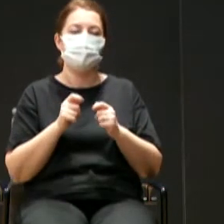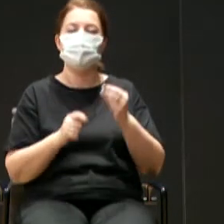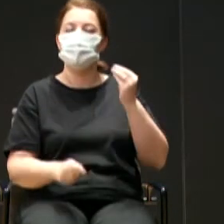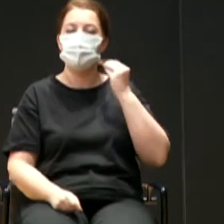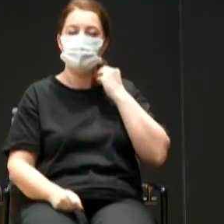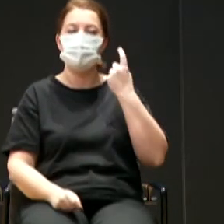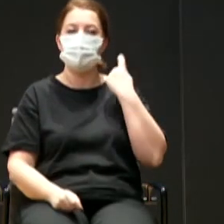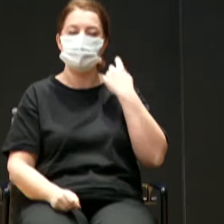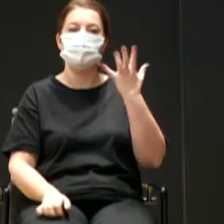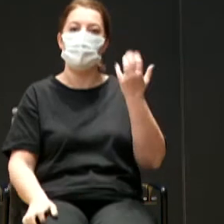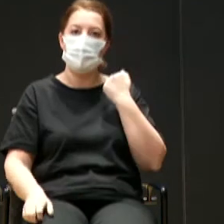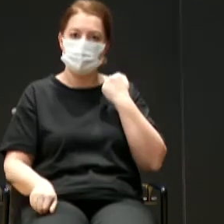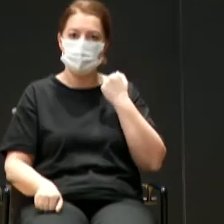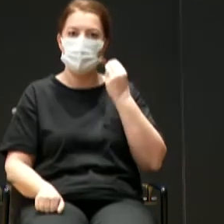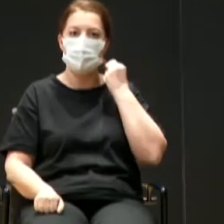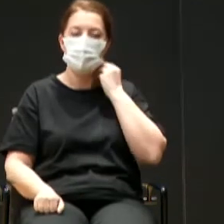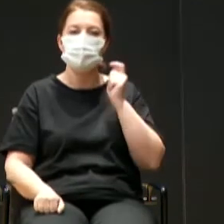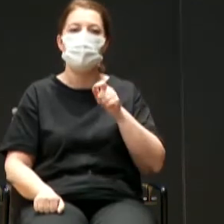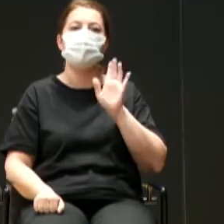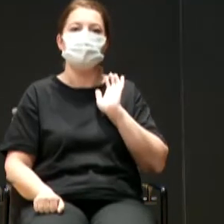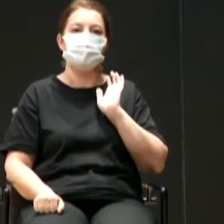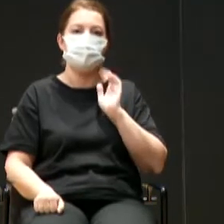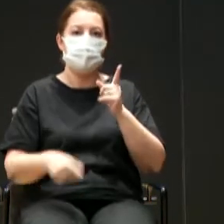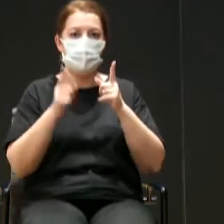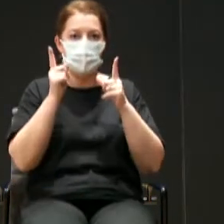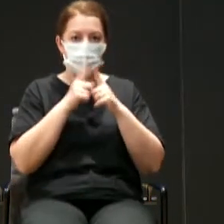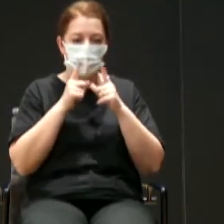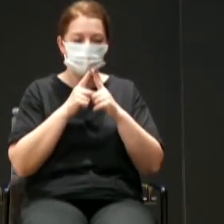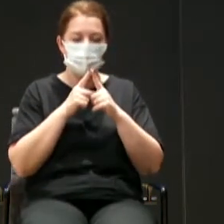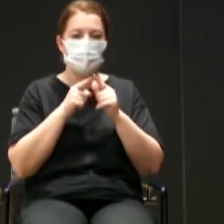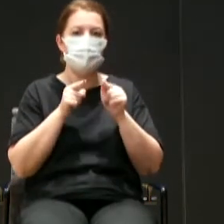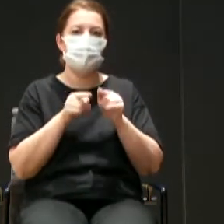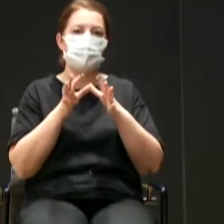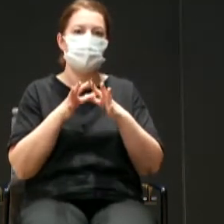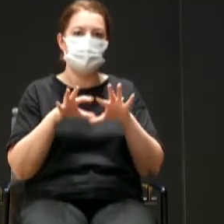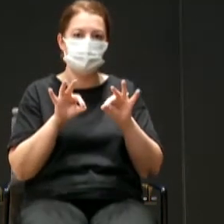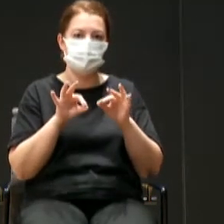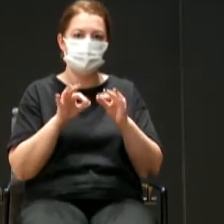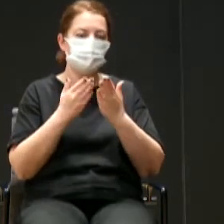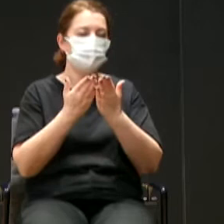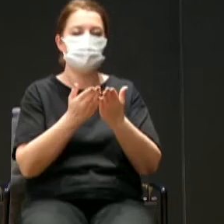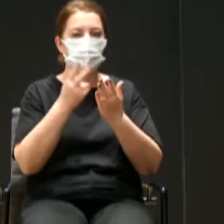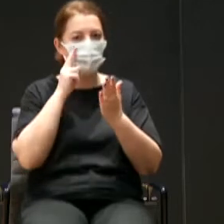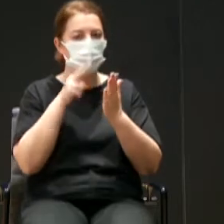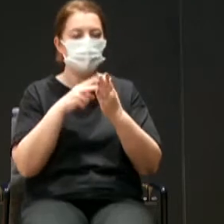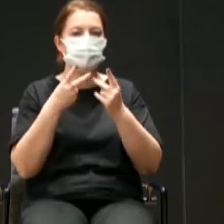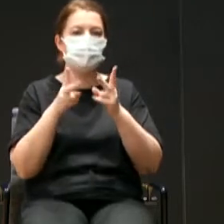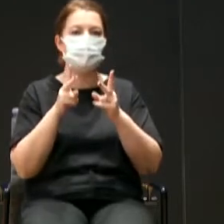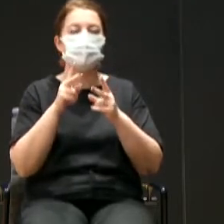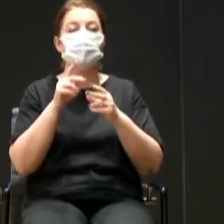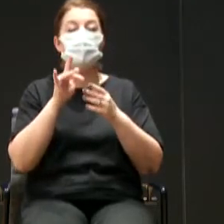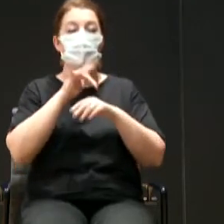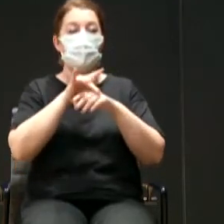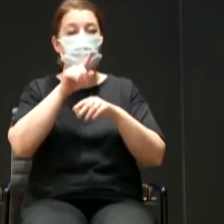Borçlanma yetkisi aldık, borçlanmadık. Hesap kitap burada. Önlerine koyarız. Ülkeyi